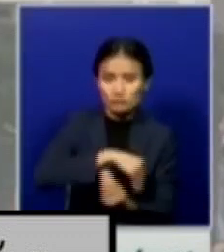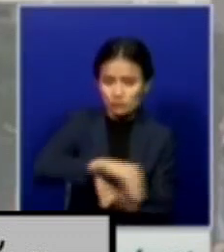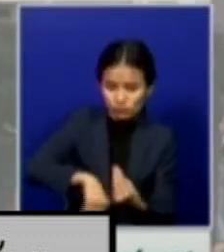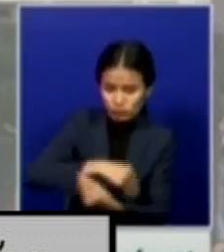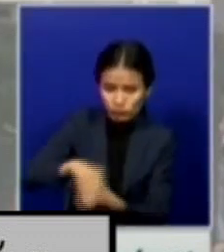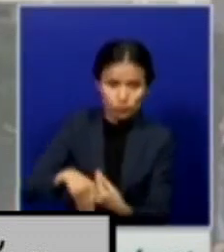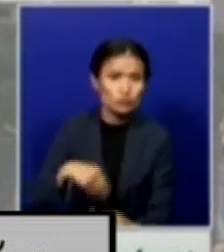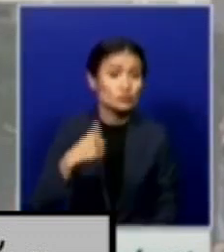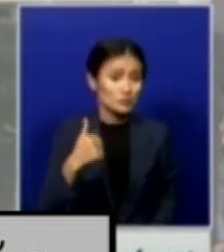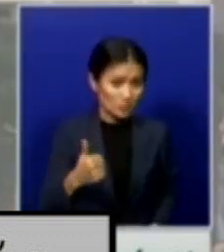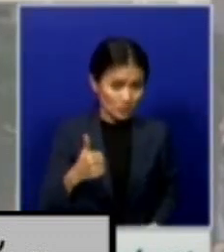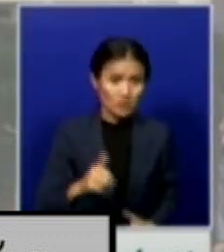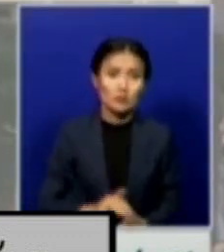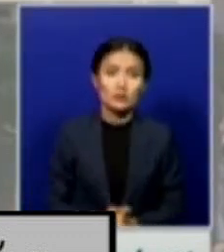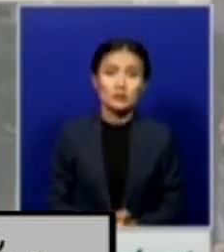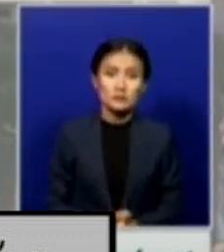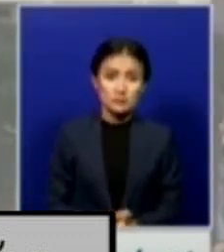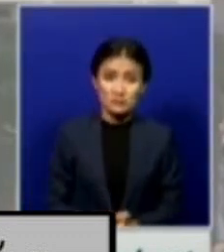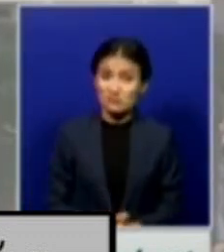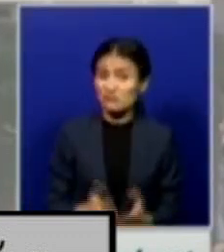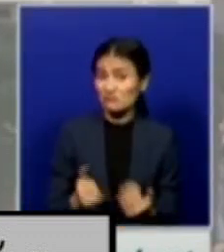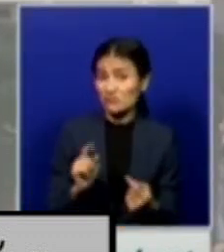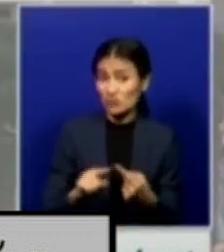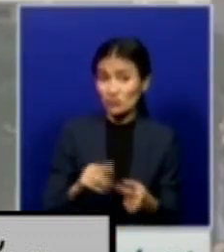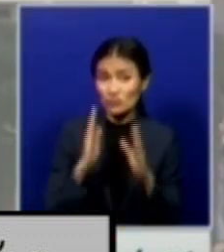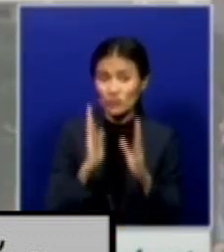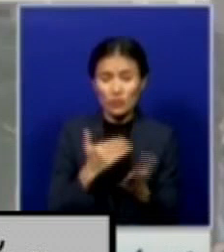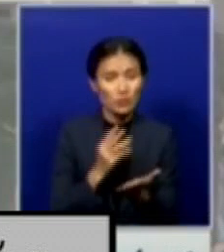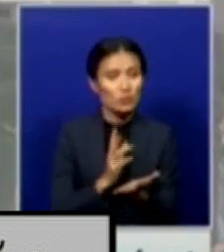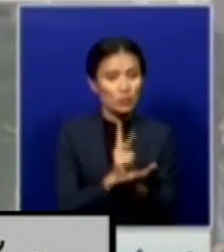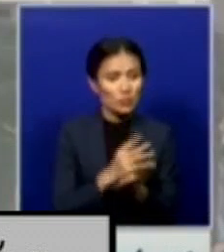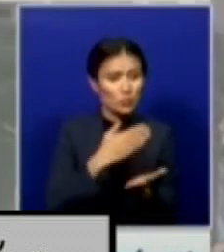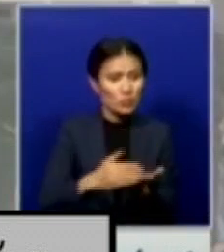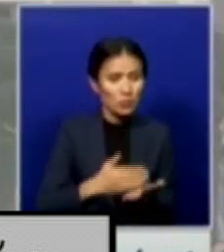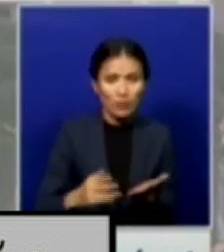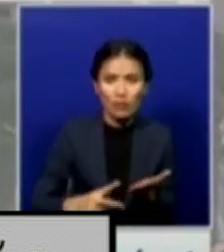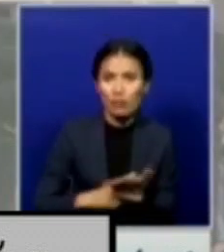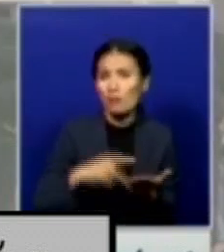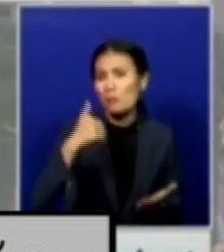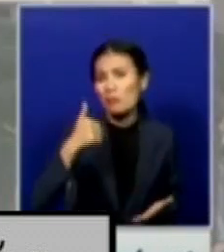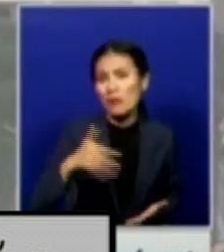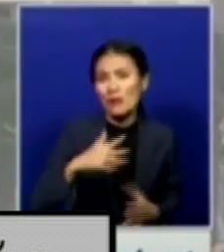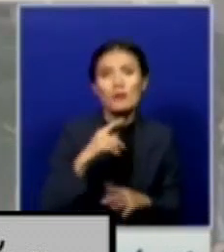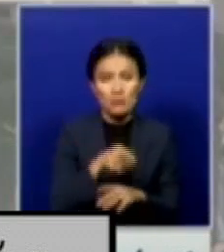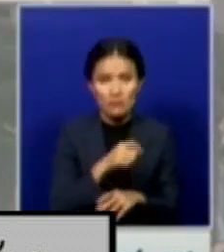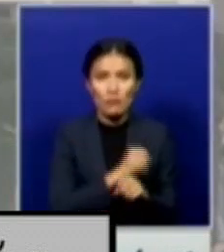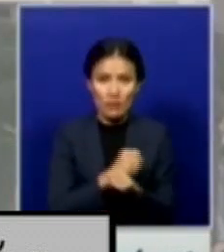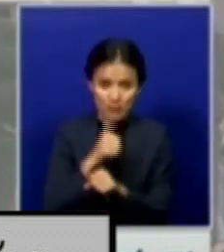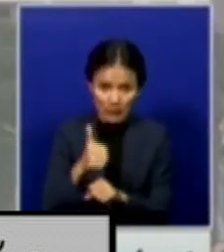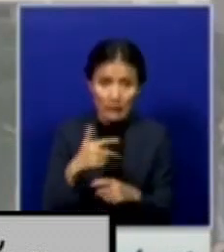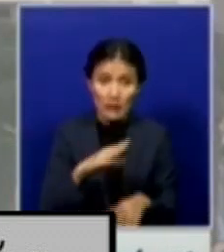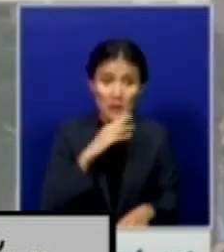าดการเงินลุกลามกลายเป็นผิดนัดชำระหนี้อันจะสร้างผลกระทบเป็นลูกโซ่และจะนำไปสู่วิกฤต